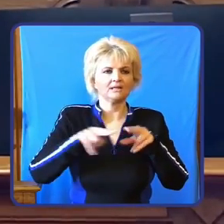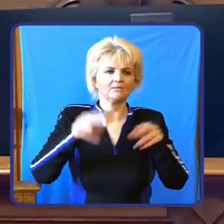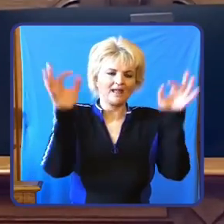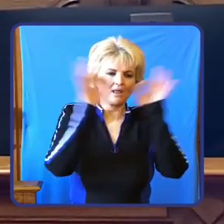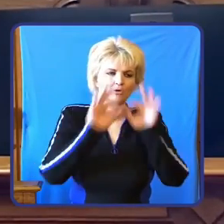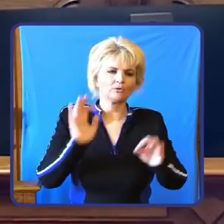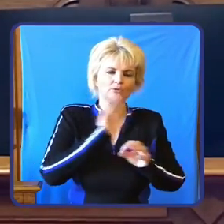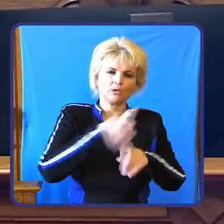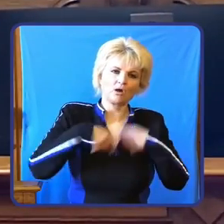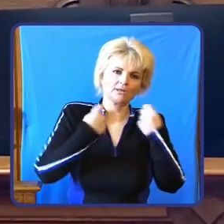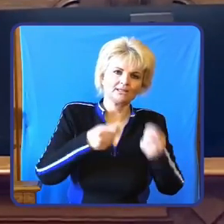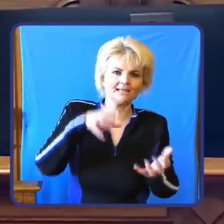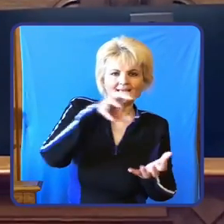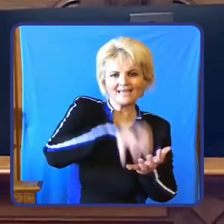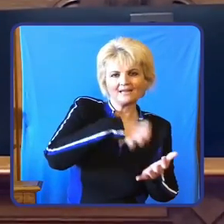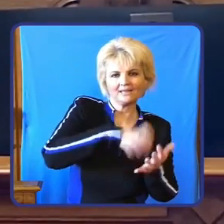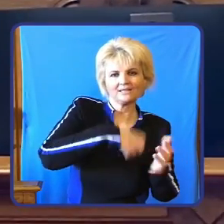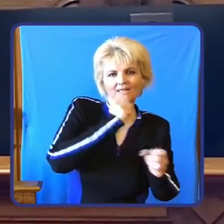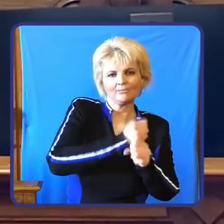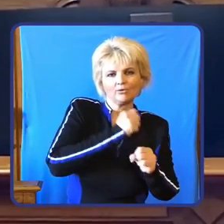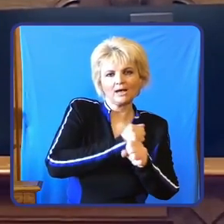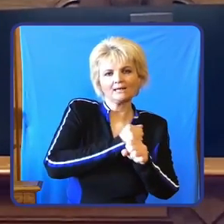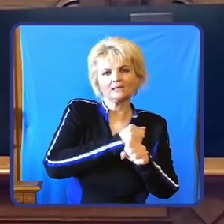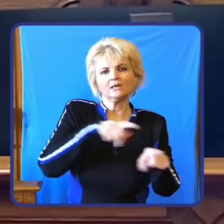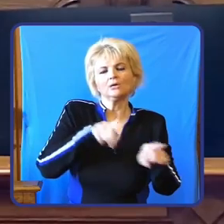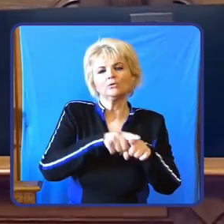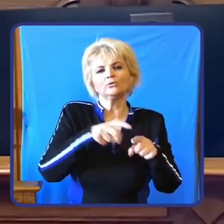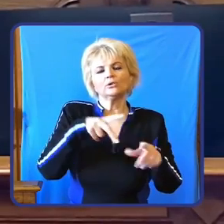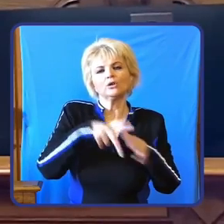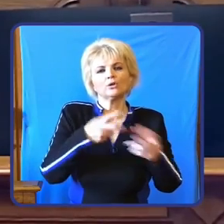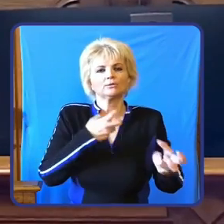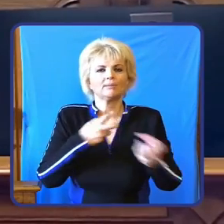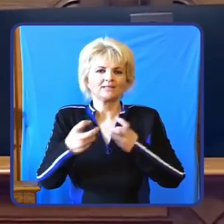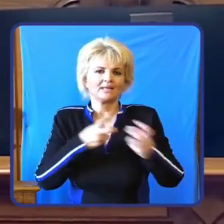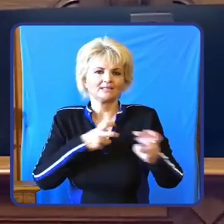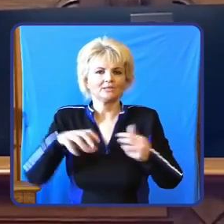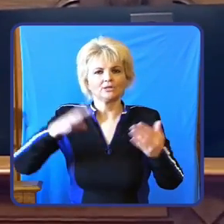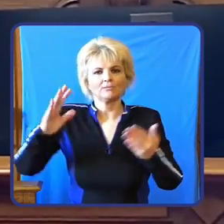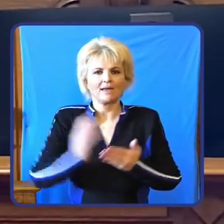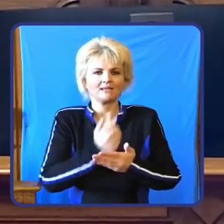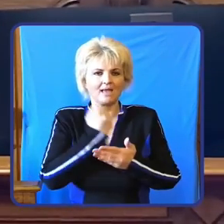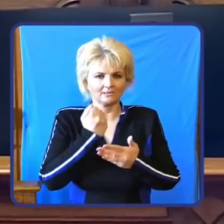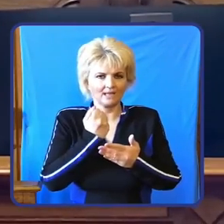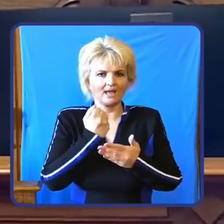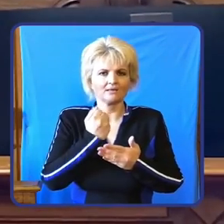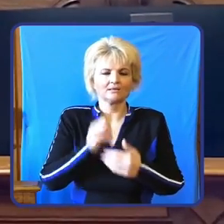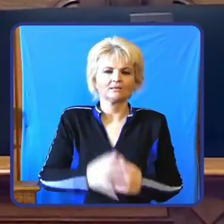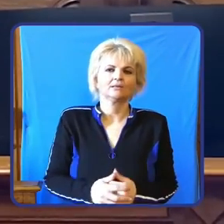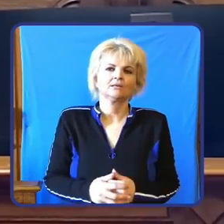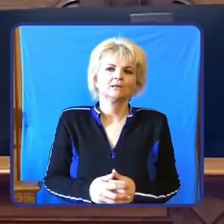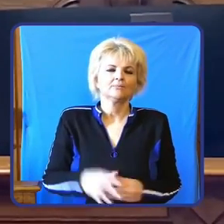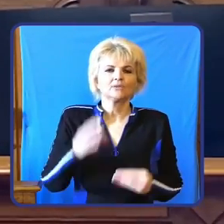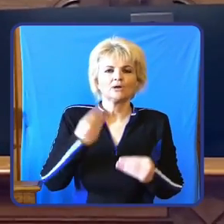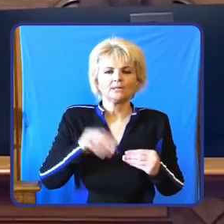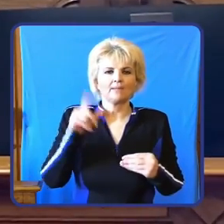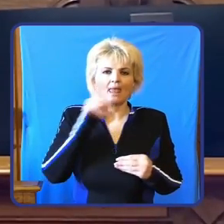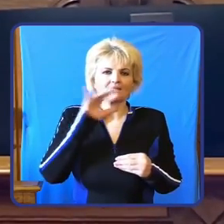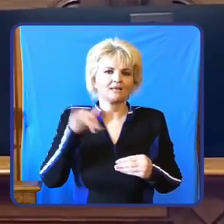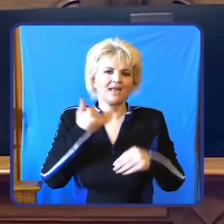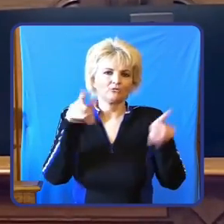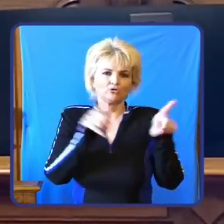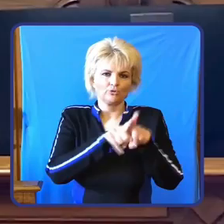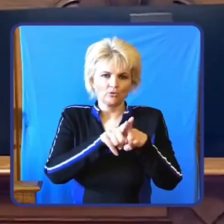adni, úgyhogy a közbeszerzés gyakorlatilag megnyerte a közbeszerzést, mire bejegyezte a tevékenységei közé. Jó, csak azért, mert Lázár János